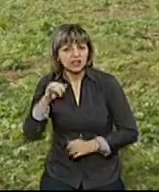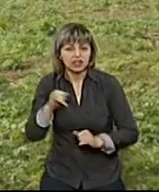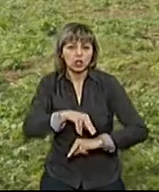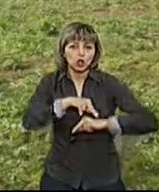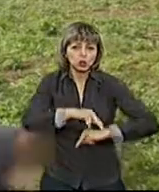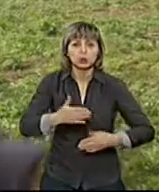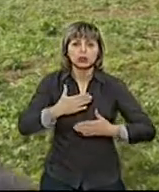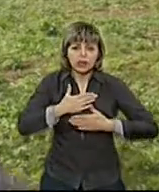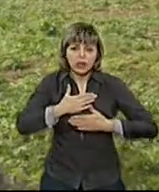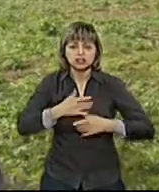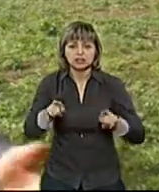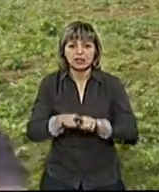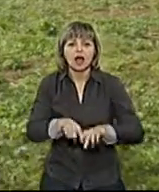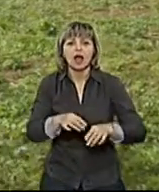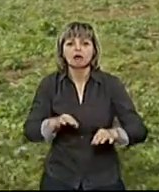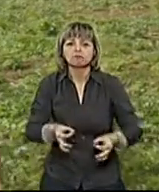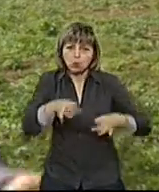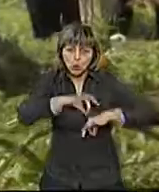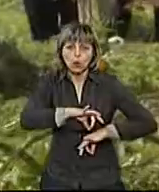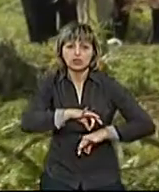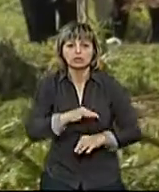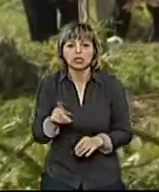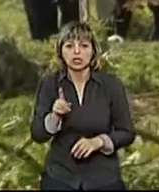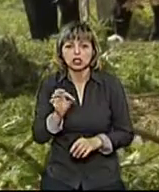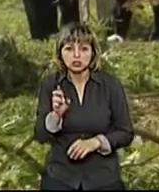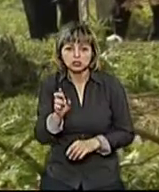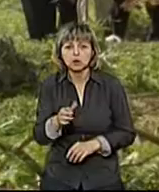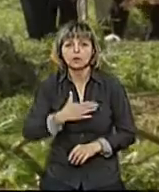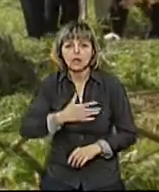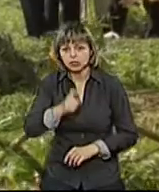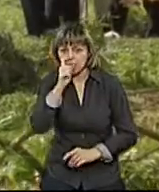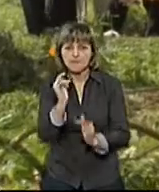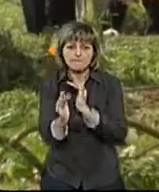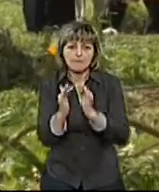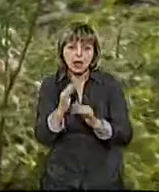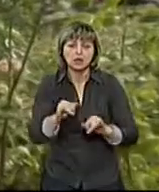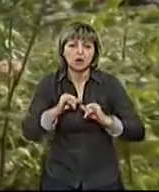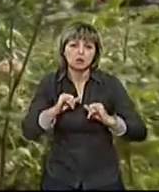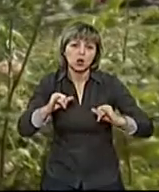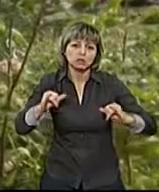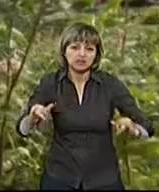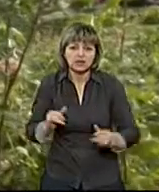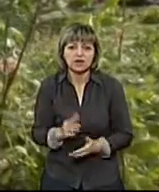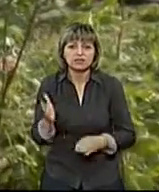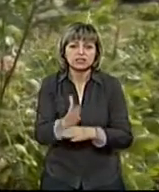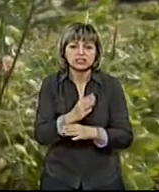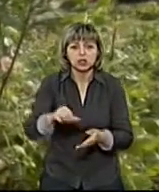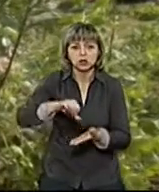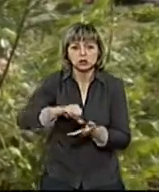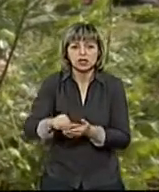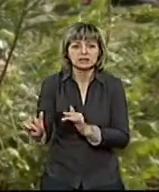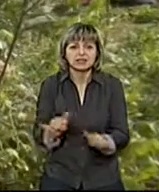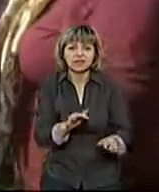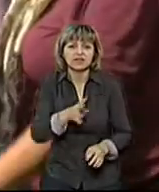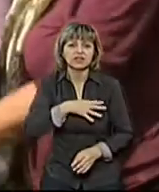наша праця така корисна для цього, і щоб наш парк Лесі Українки процвітав. Серед учасників акції – ветерани